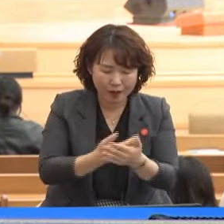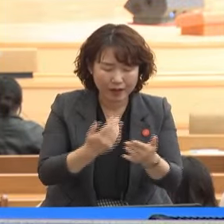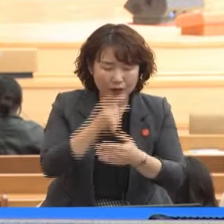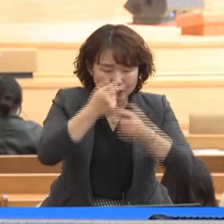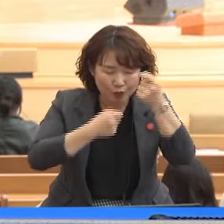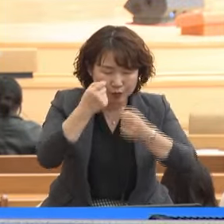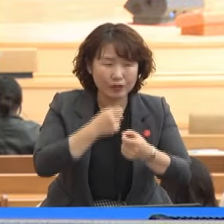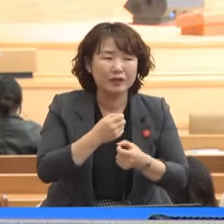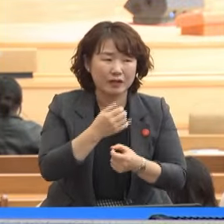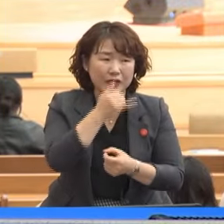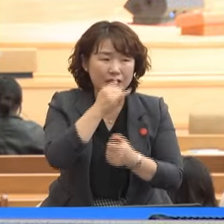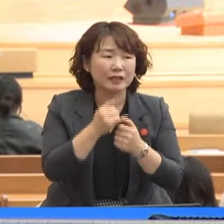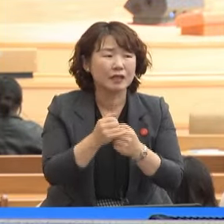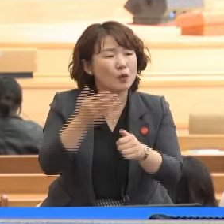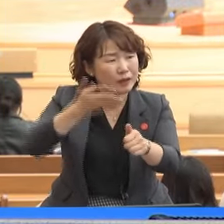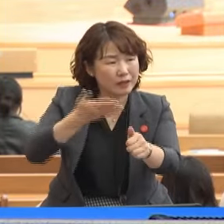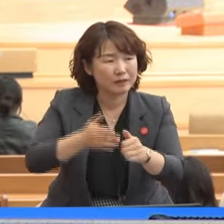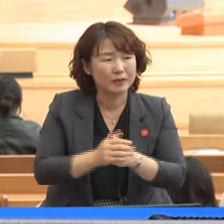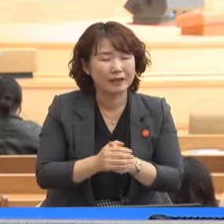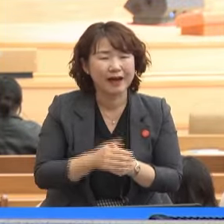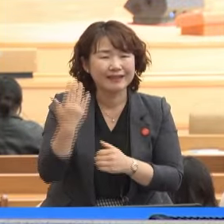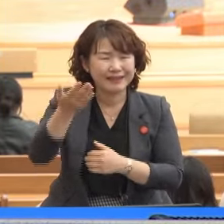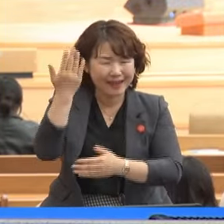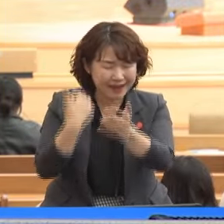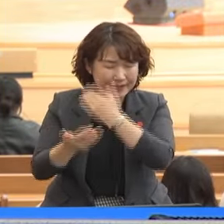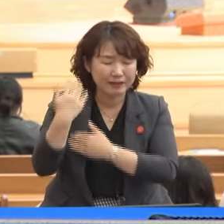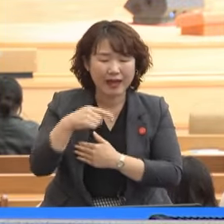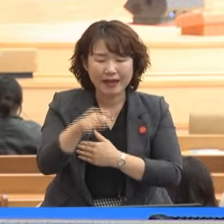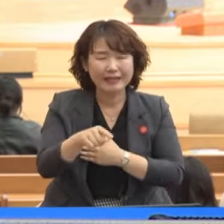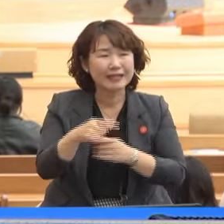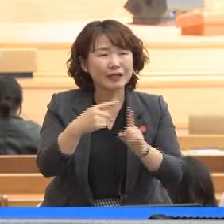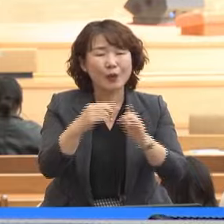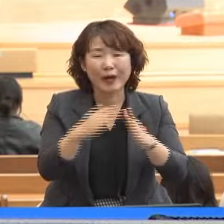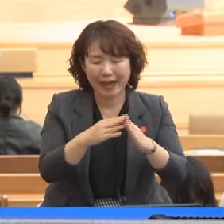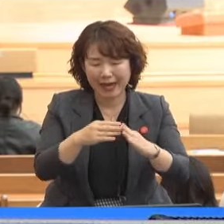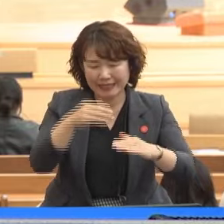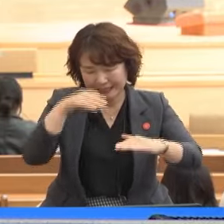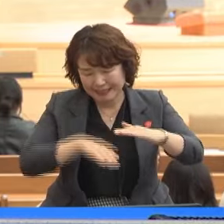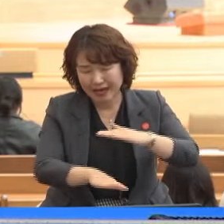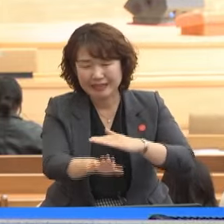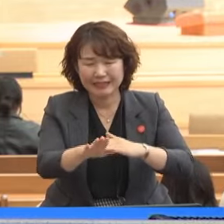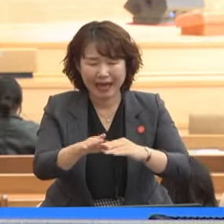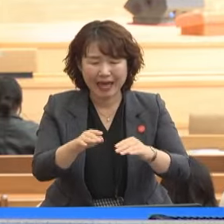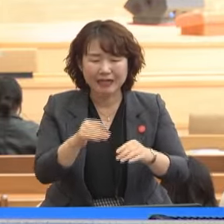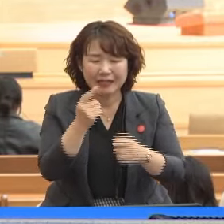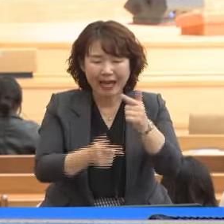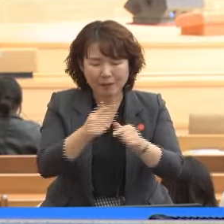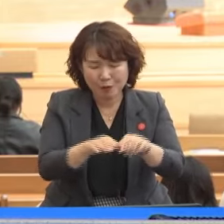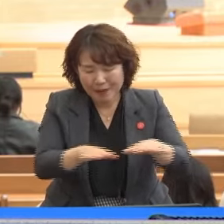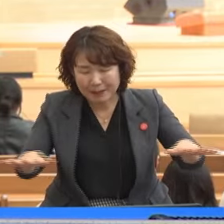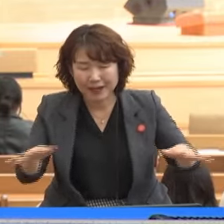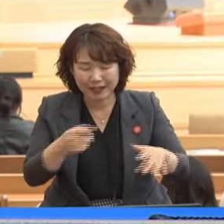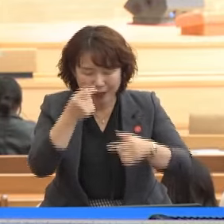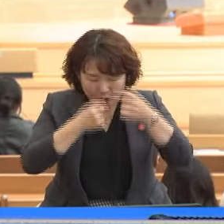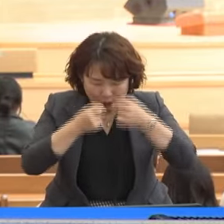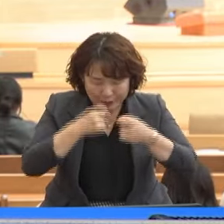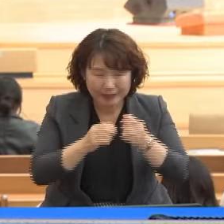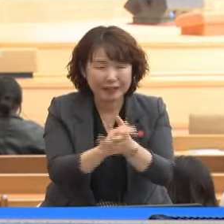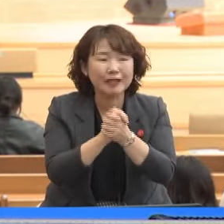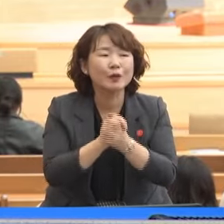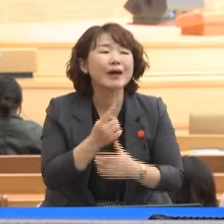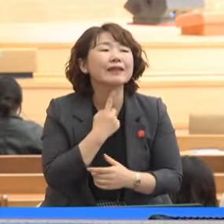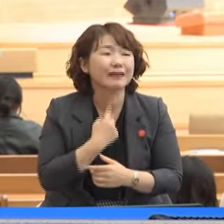있는 그 옛날에 이 지하실에 마룻바닥이 될 수 있기를 주 예수 이름으로 축원합니다.